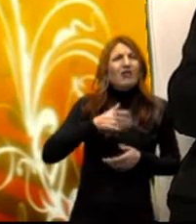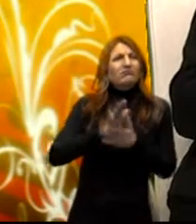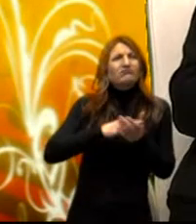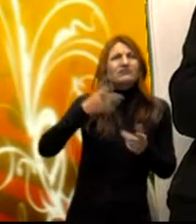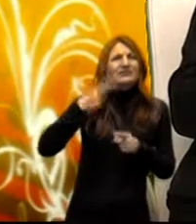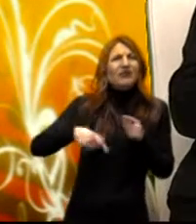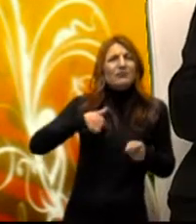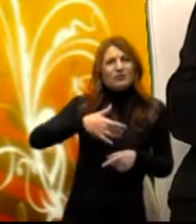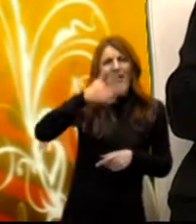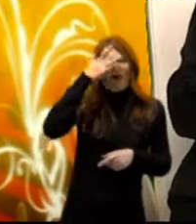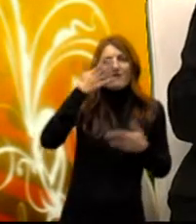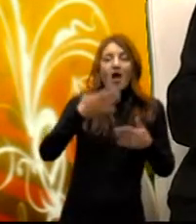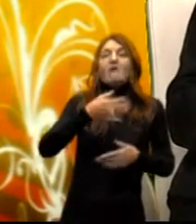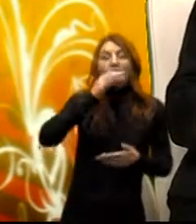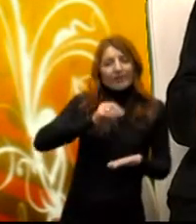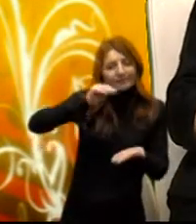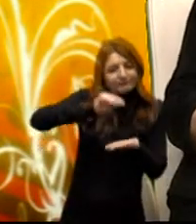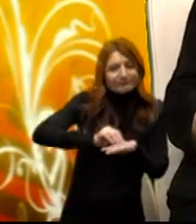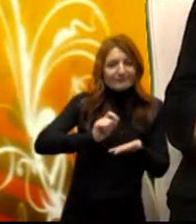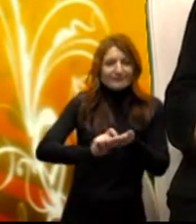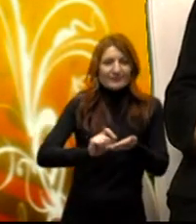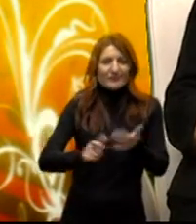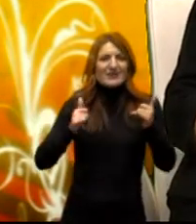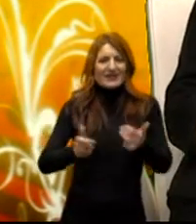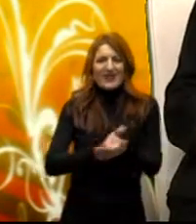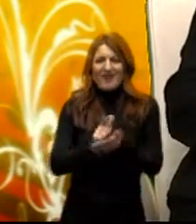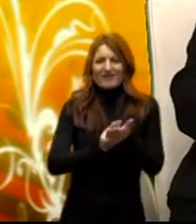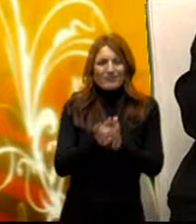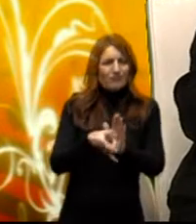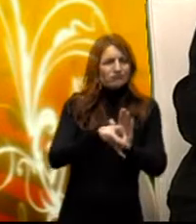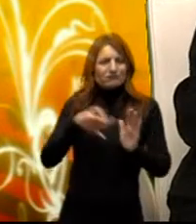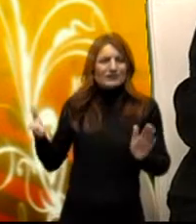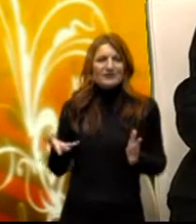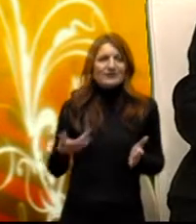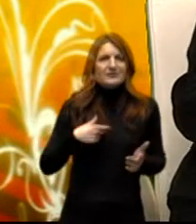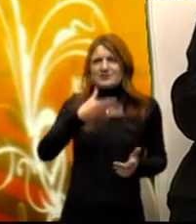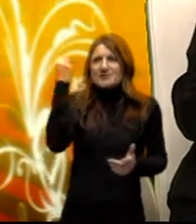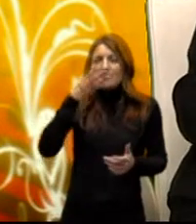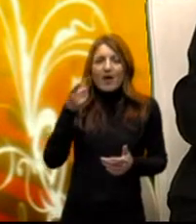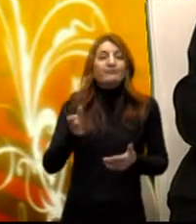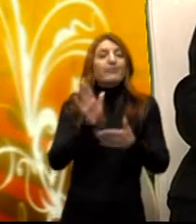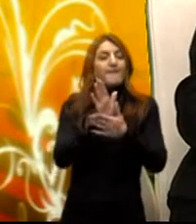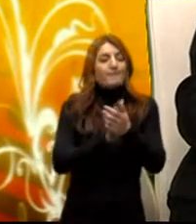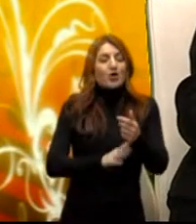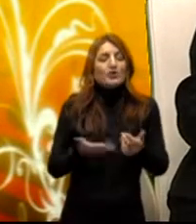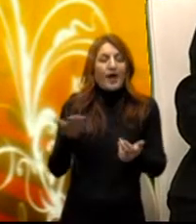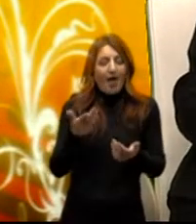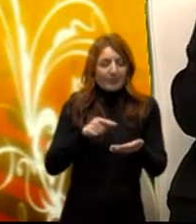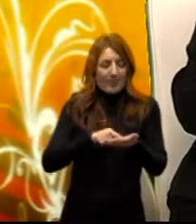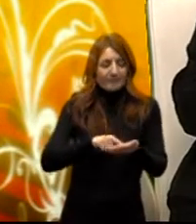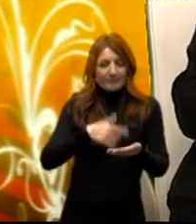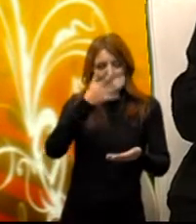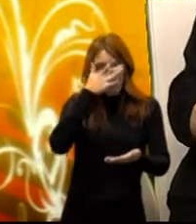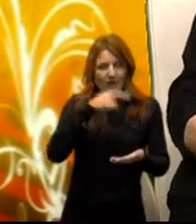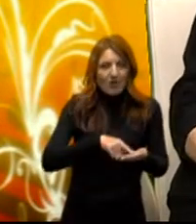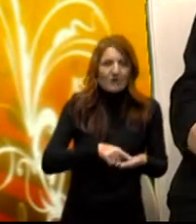boljela. Jesam, mislim, ritam života je brz i znači treba pisati kad je počela, kakvog intenziteta